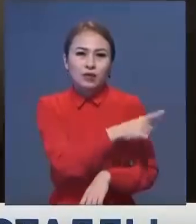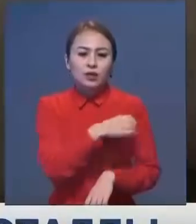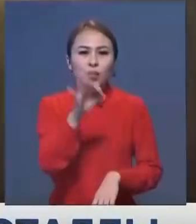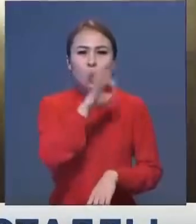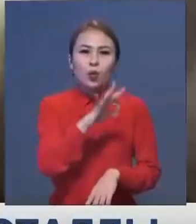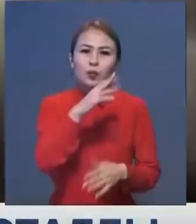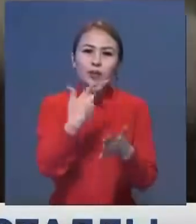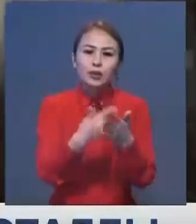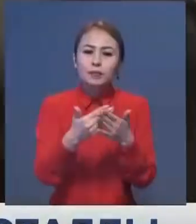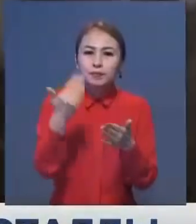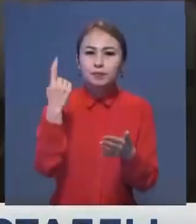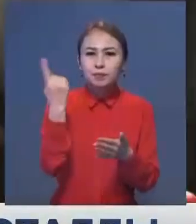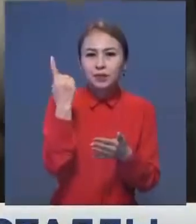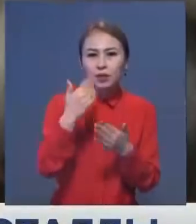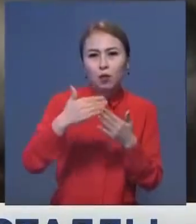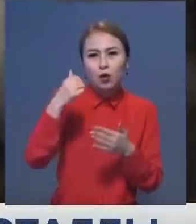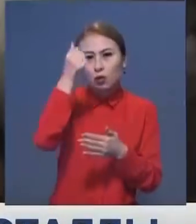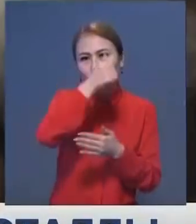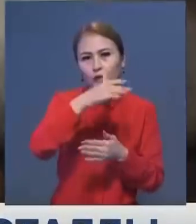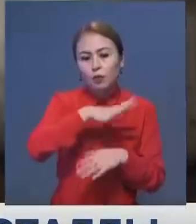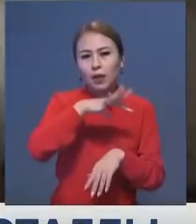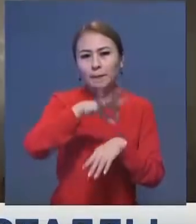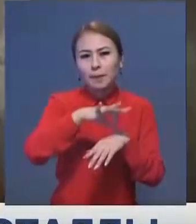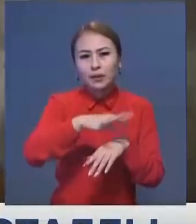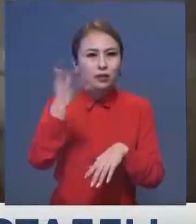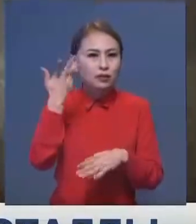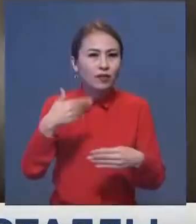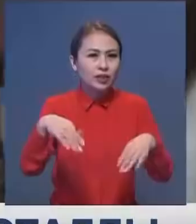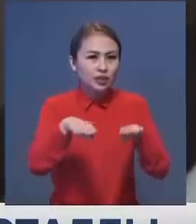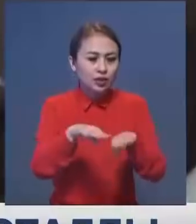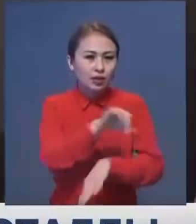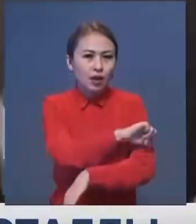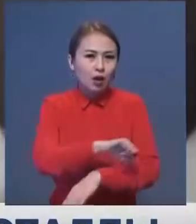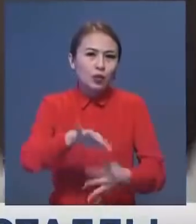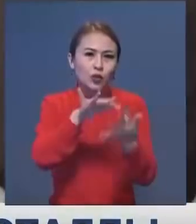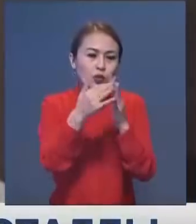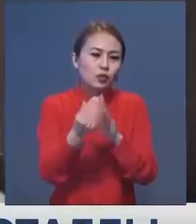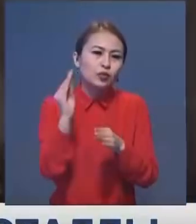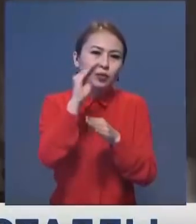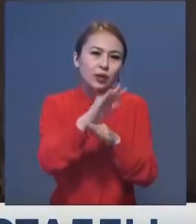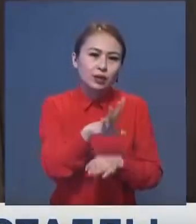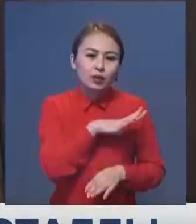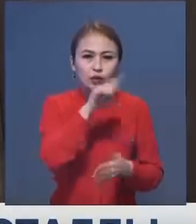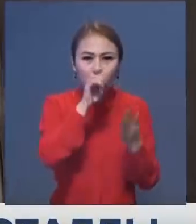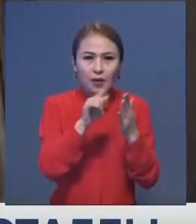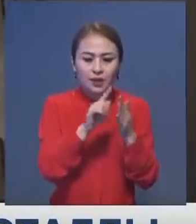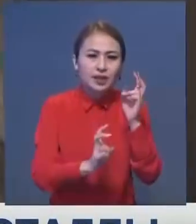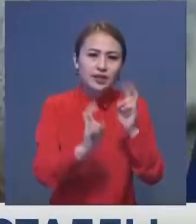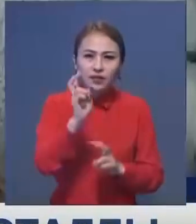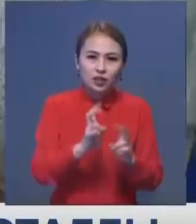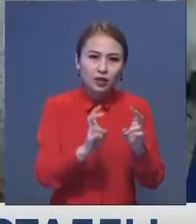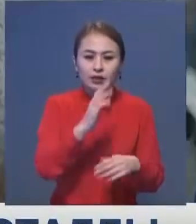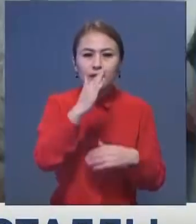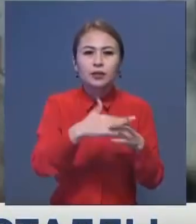айтуынша, екпе ең алдымен былтыр құс тұмауынан карантинге жабылған және шекарадағы ауылдарда, сонымен қатар құс